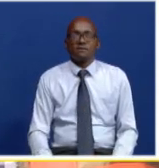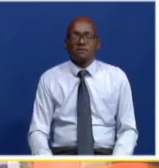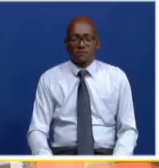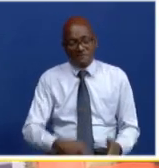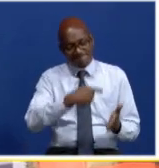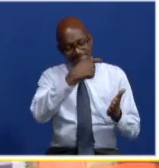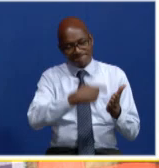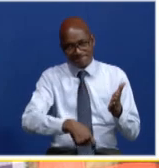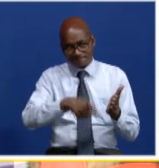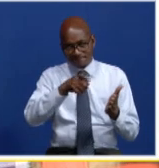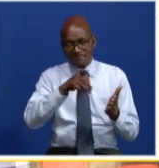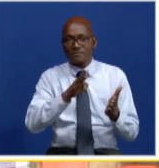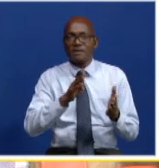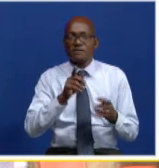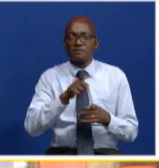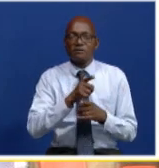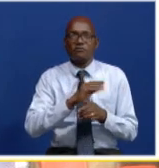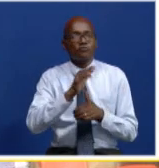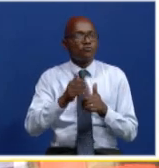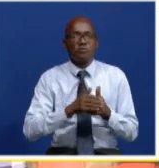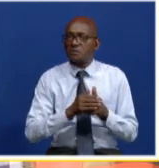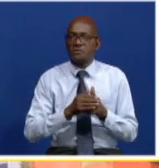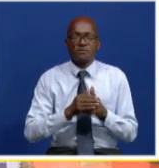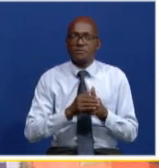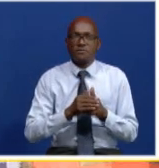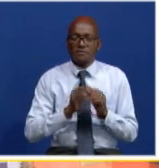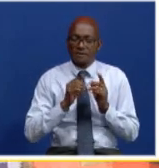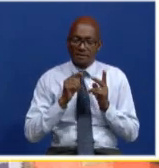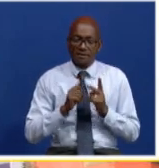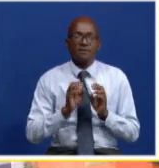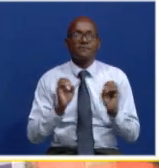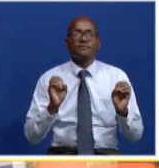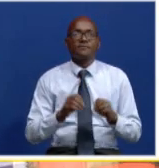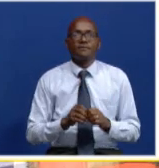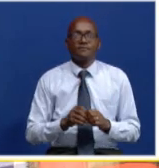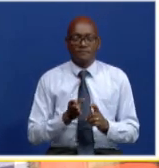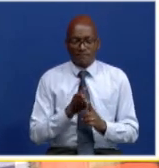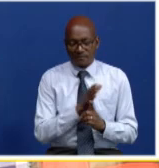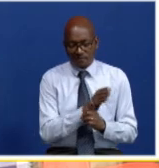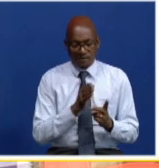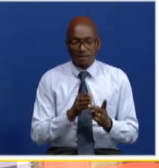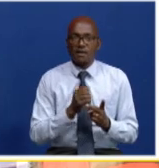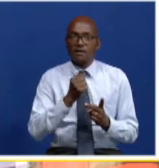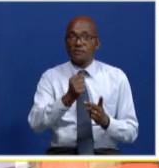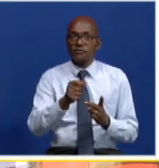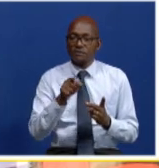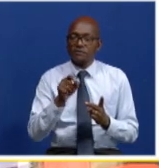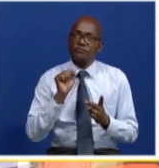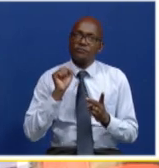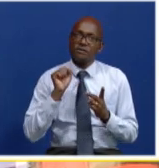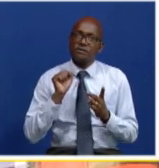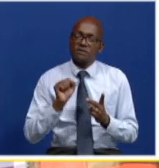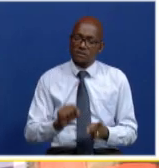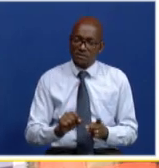kwan y ud kuf makosa namna hiyo hatu nyingine pia teku tuim